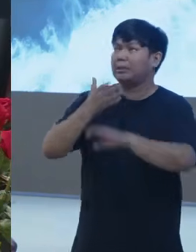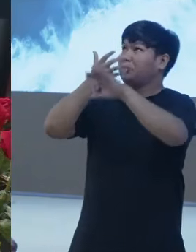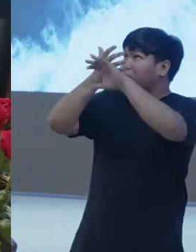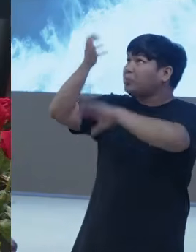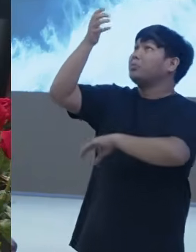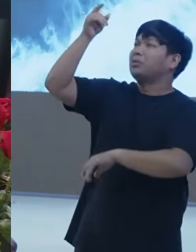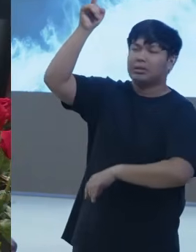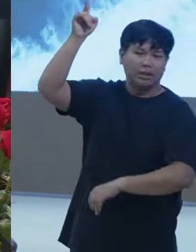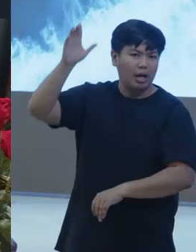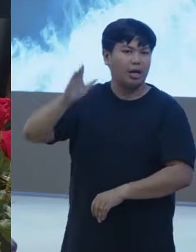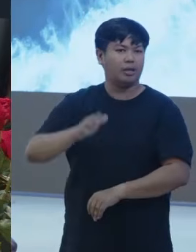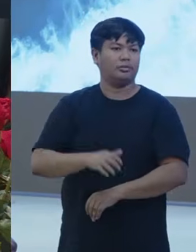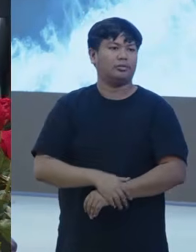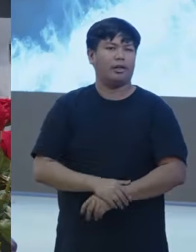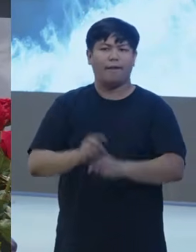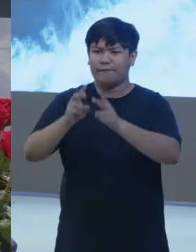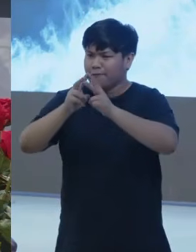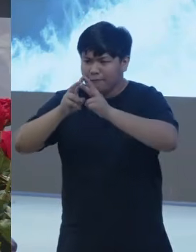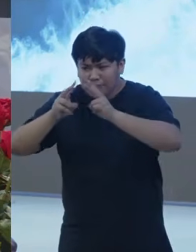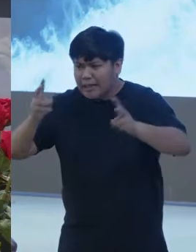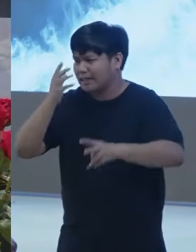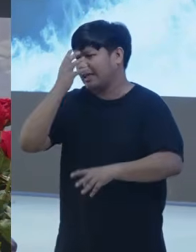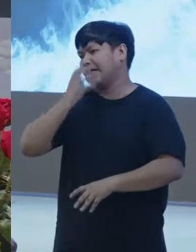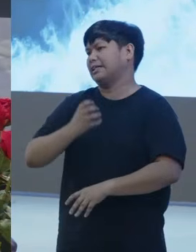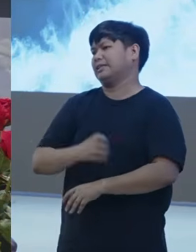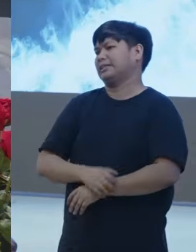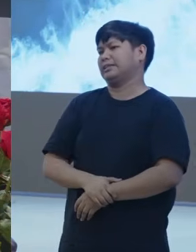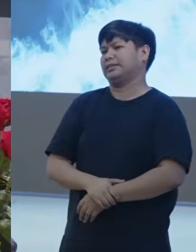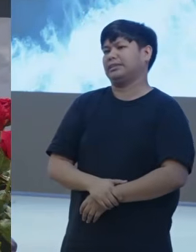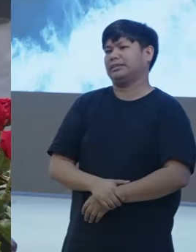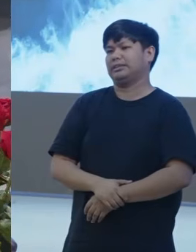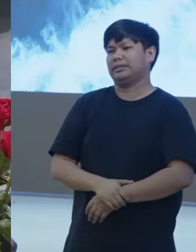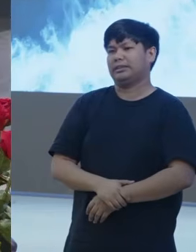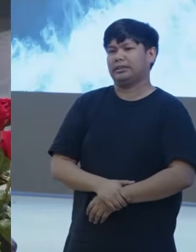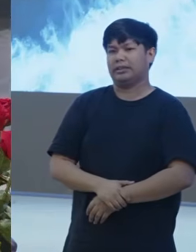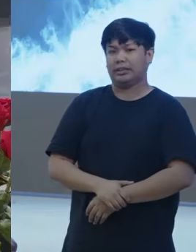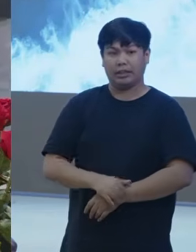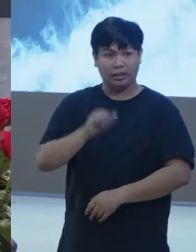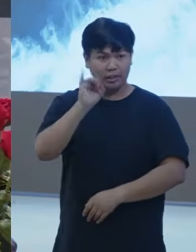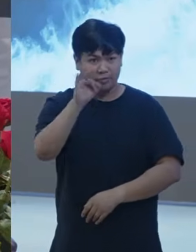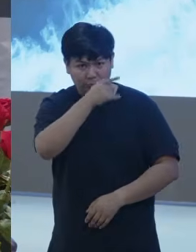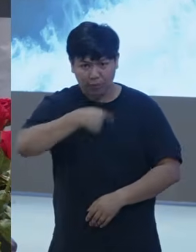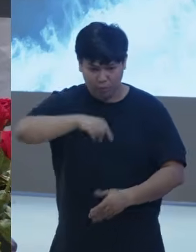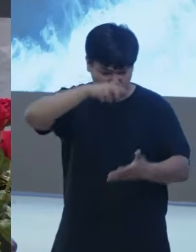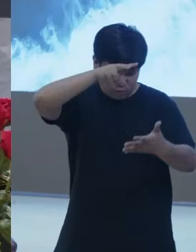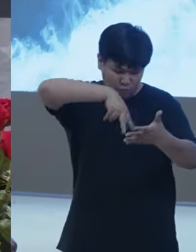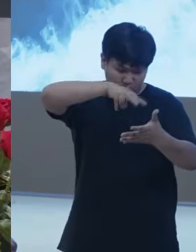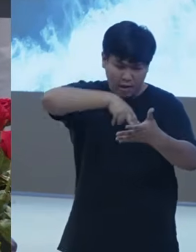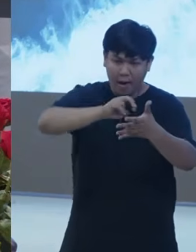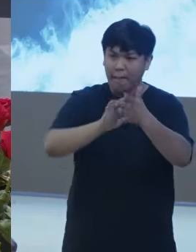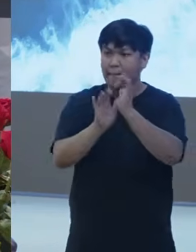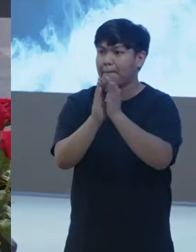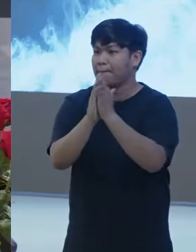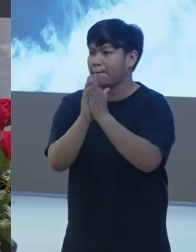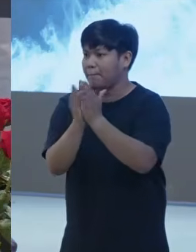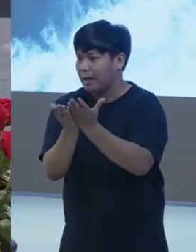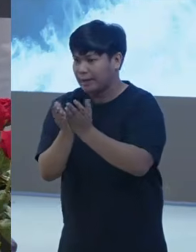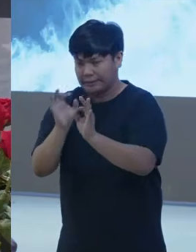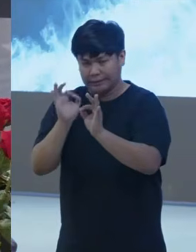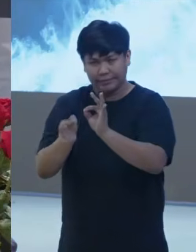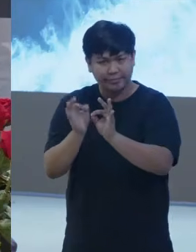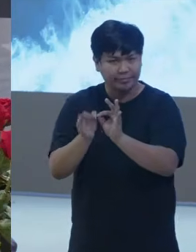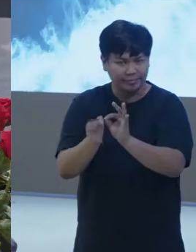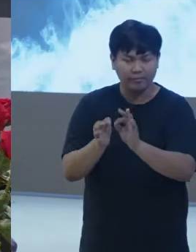Ingles, and he was very angry. At kung atin titignan yung actual na translation ng but